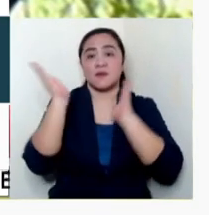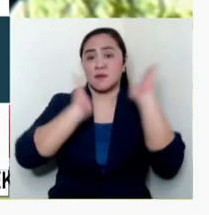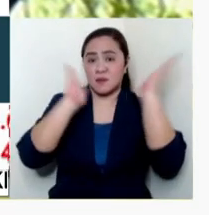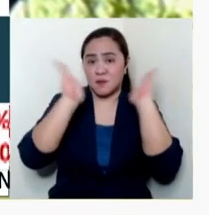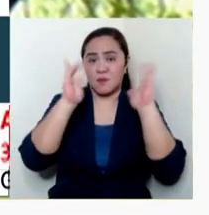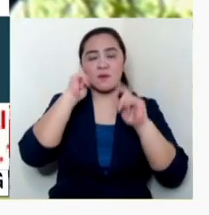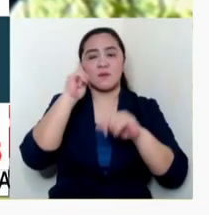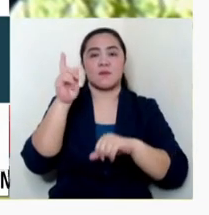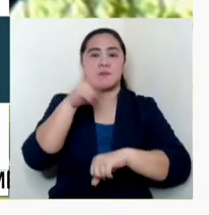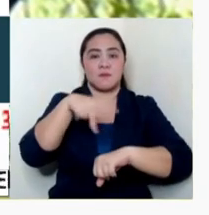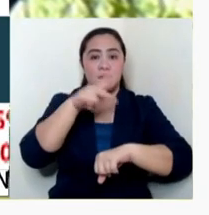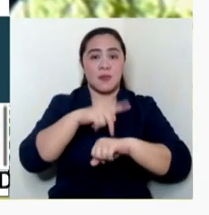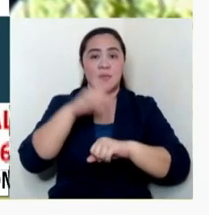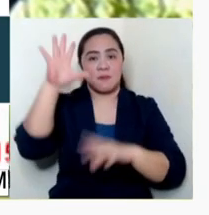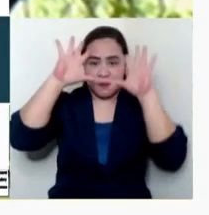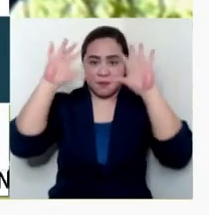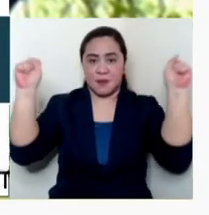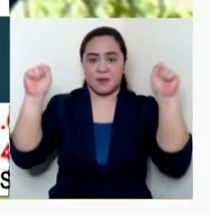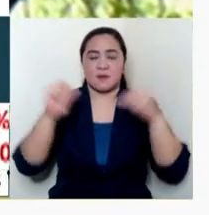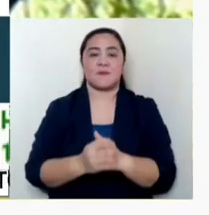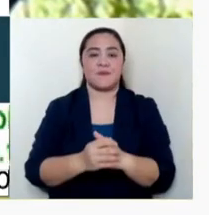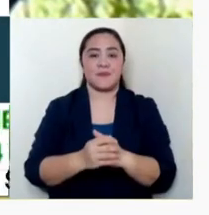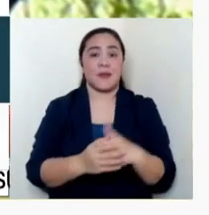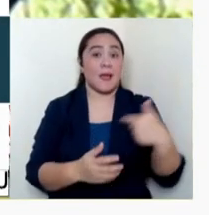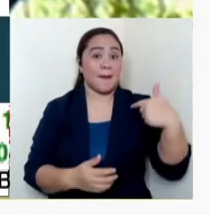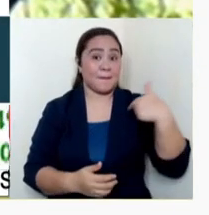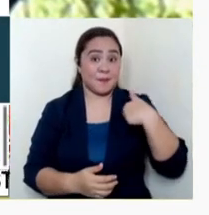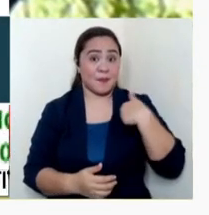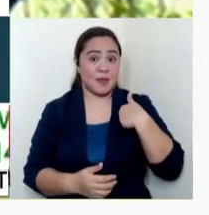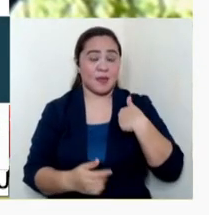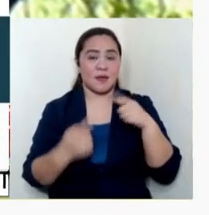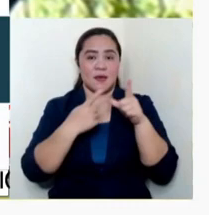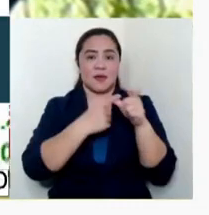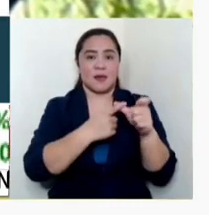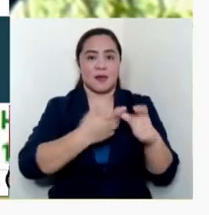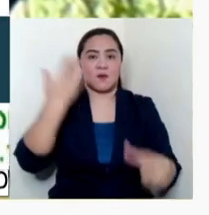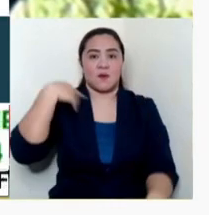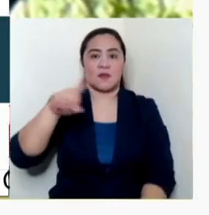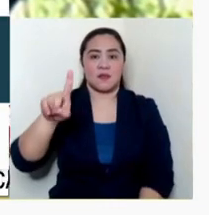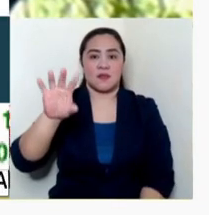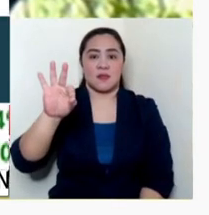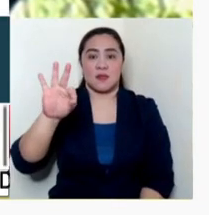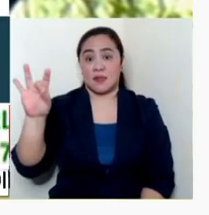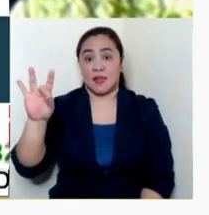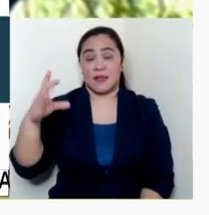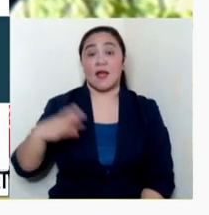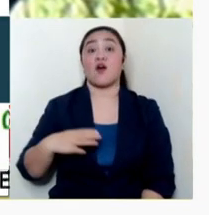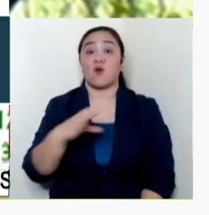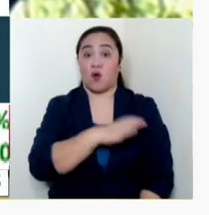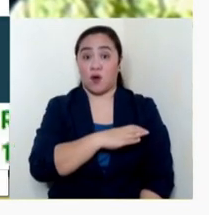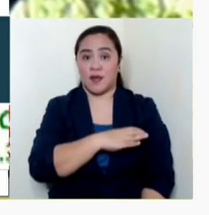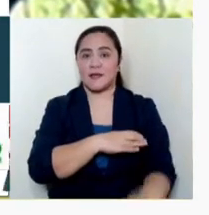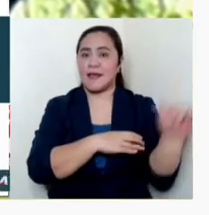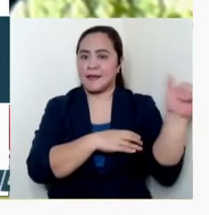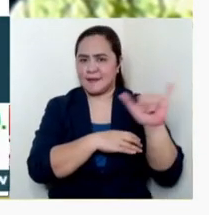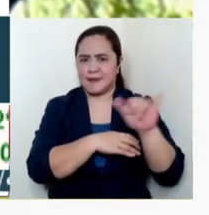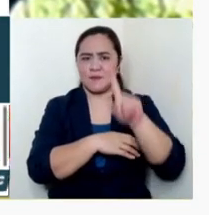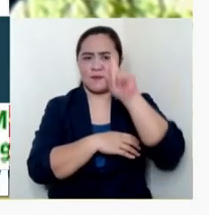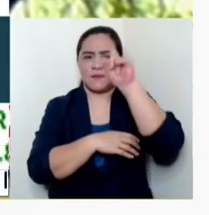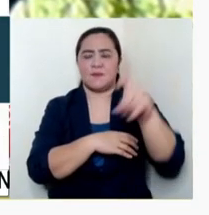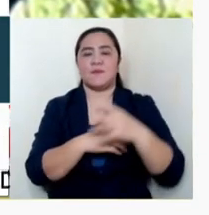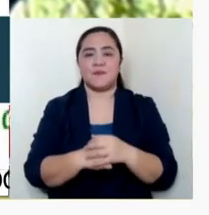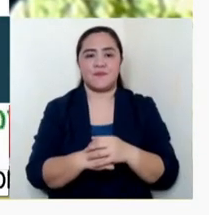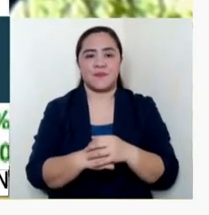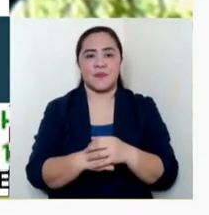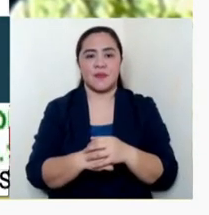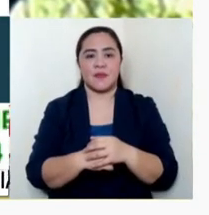ating bansa. When I first ran for Congress in 1998, I was asked the very same question, Carmina. Anong karapatan mong